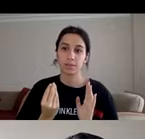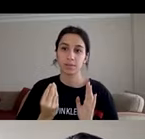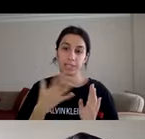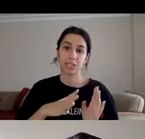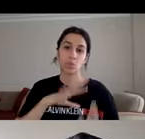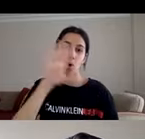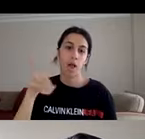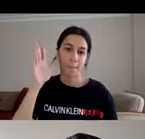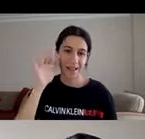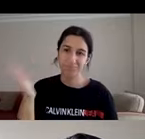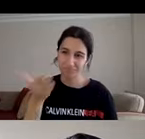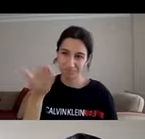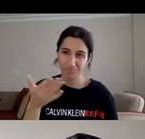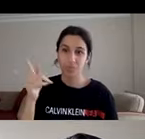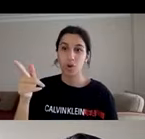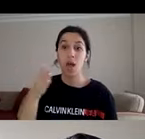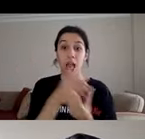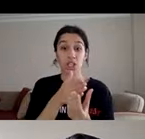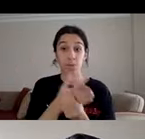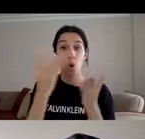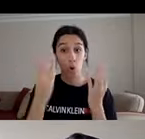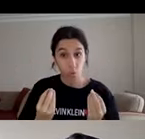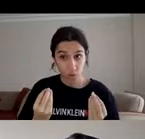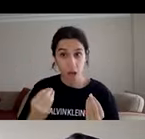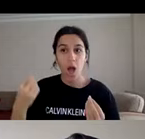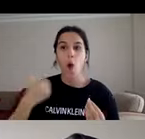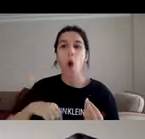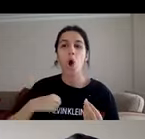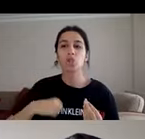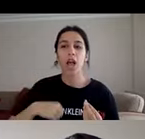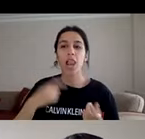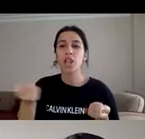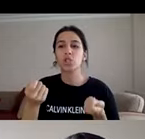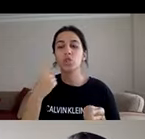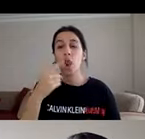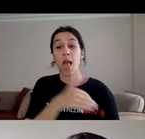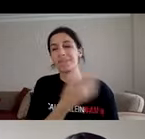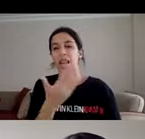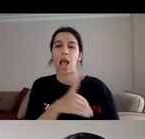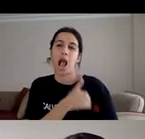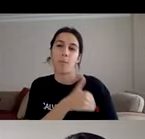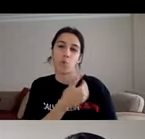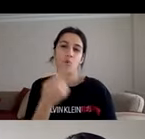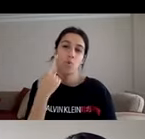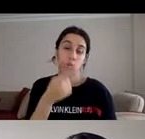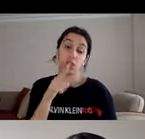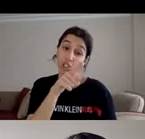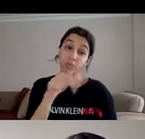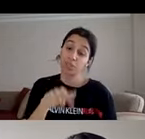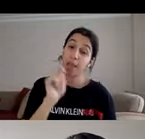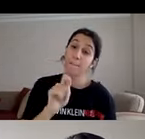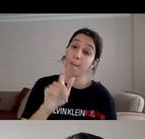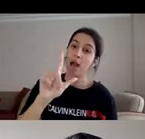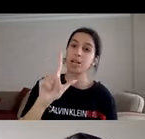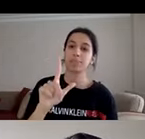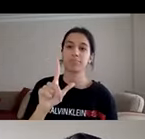isteniyor. Onlar erişilebilir hale getirdikten sonra özel sektöre kamu gösterilerek şimdi sıra sizde, sizin de erişilebilir hale